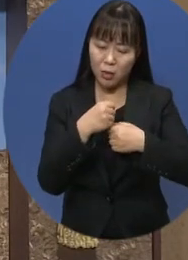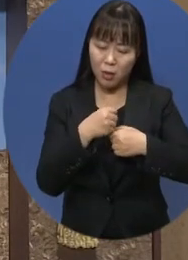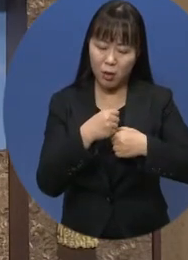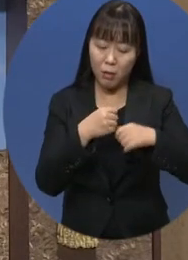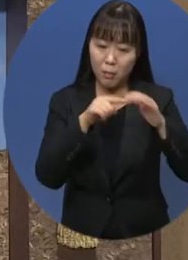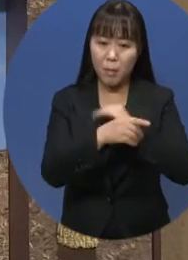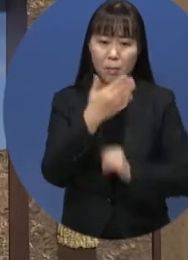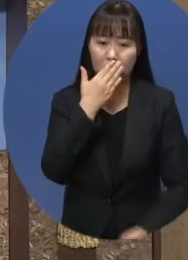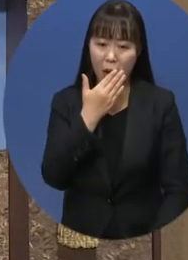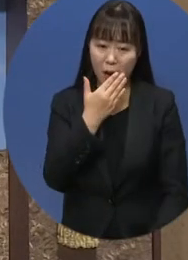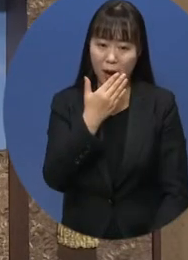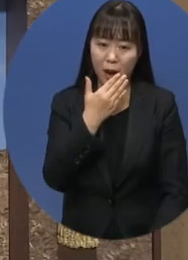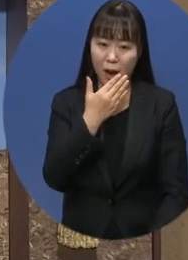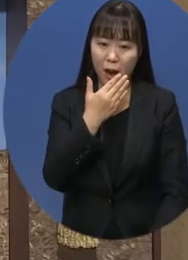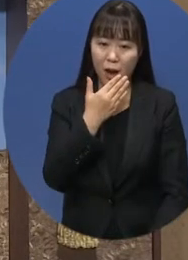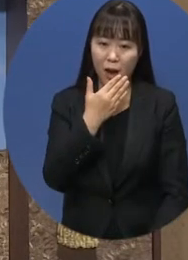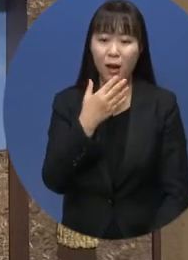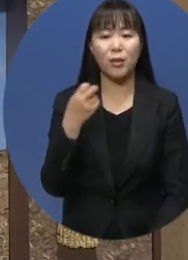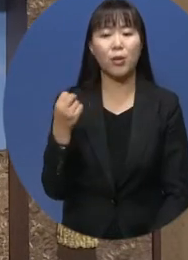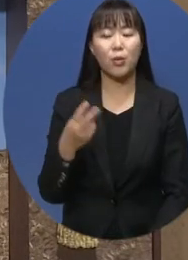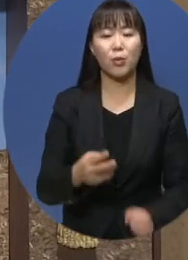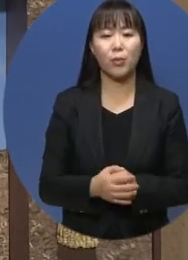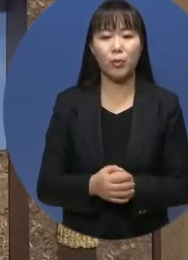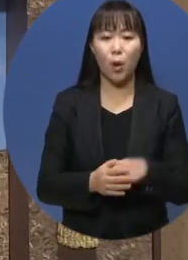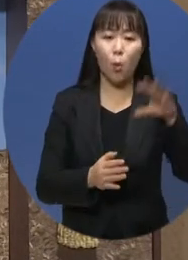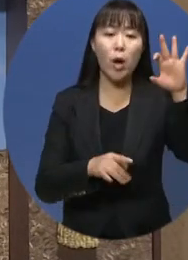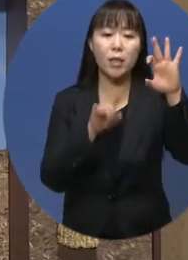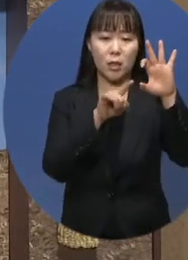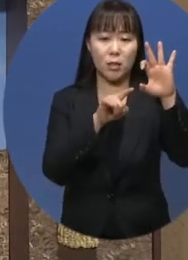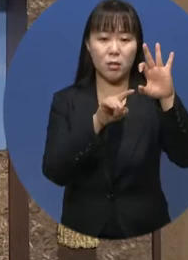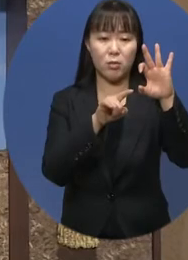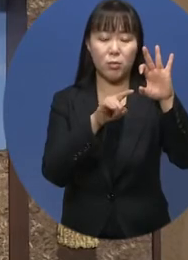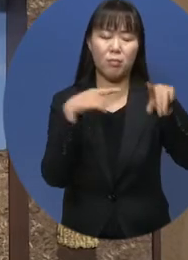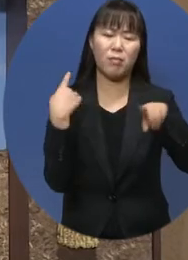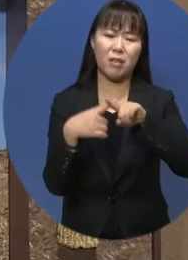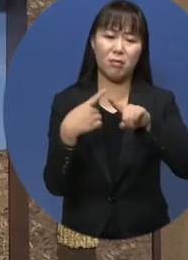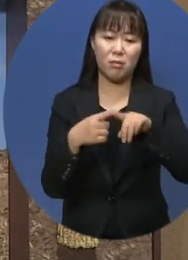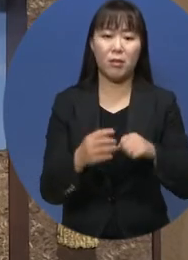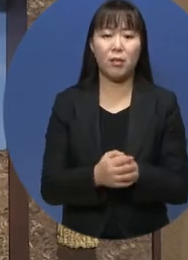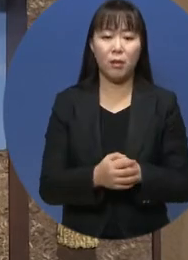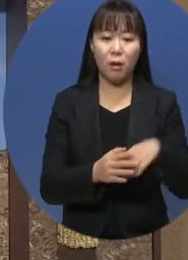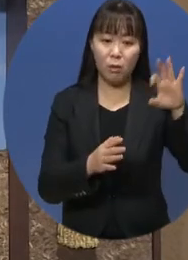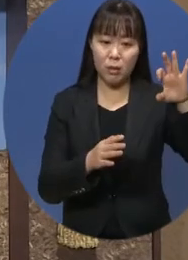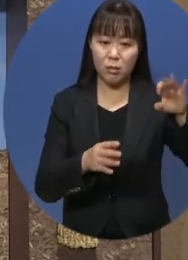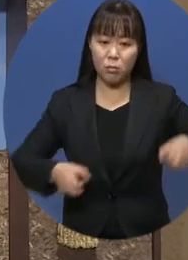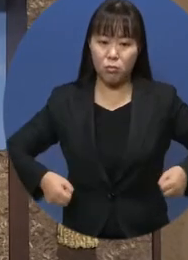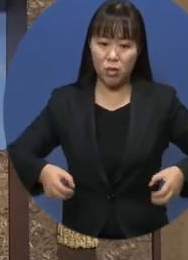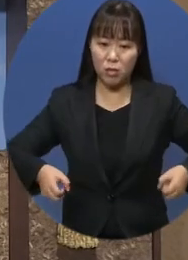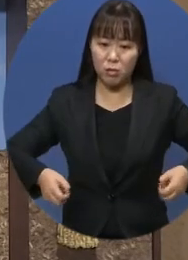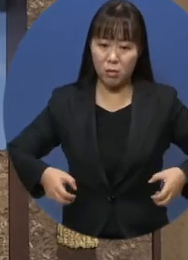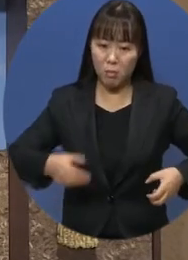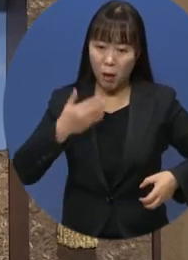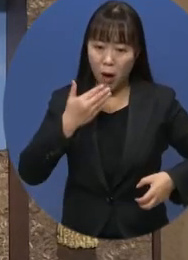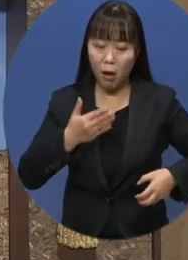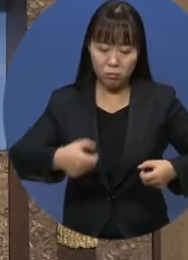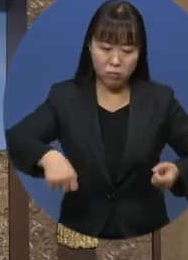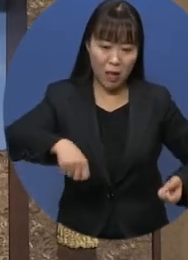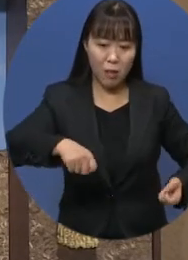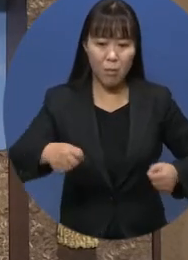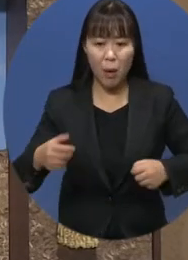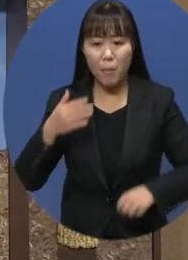안전하게 들어갈 수 있느냐에 예 또 화장실 이용도 마찬가지입니다 화장실 휠체어 가 들어가는 것이 있냐 회전이